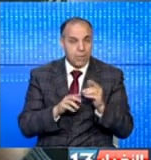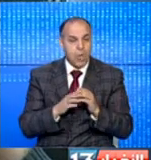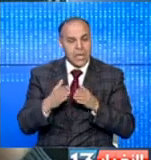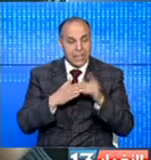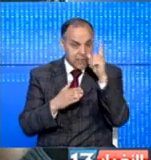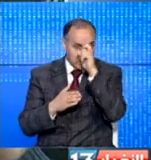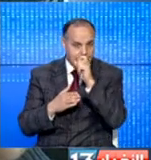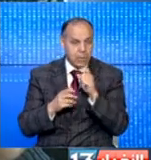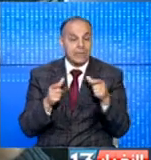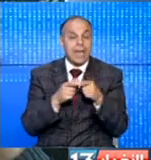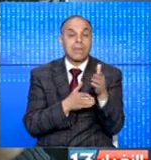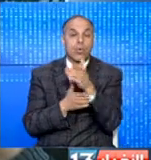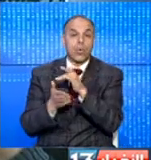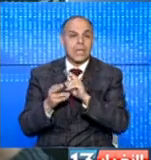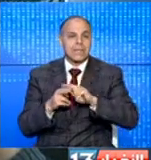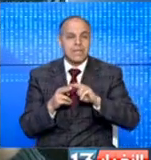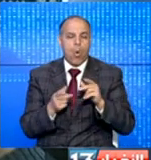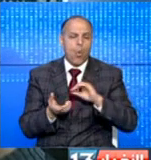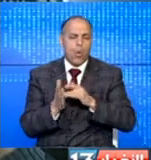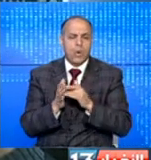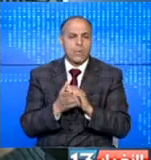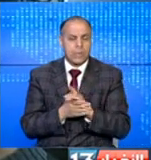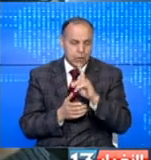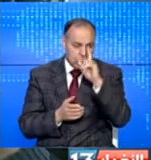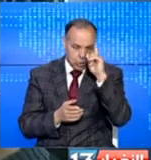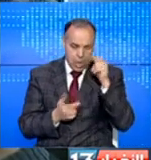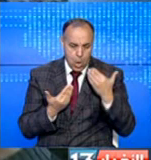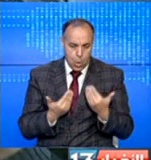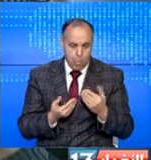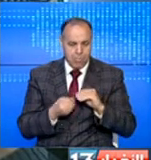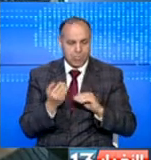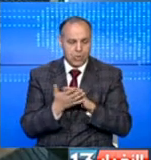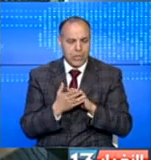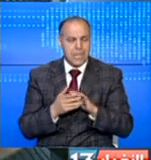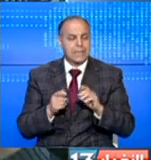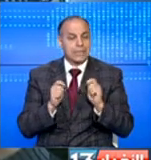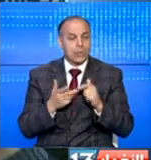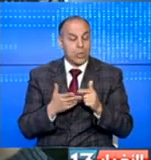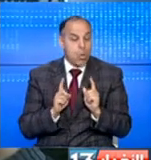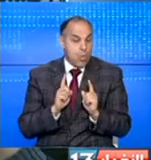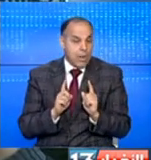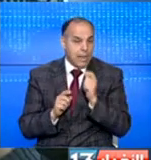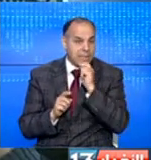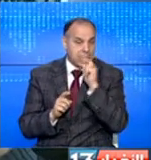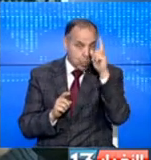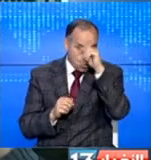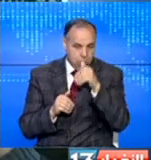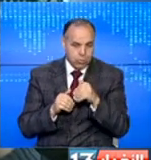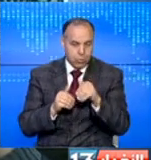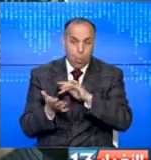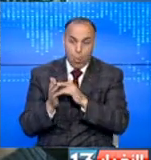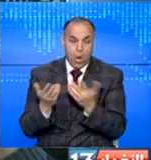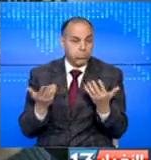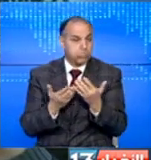وتحدي كبير، والمؤسسات العمومية تصليح المؤسسات العمومية. إن شاء الله معناها اليوم الأزمة السياسية تكون ورانا، ولكن ما زالت صعوبات يلزم الناس